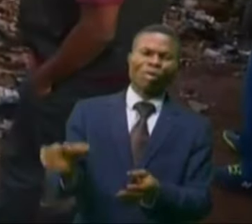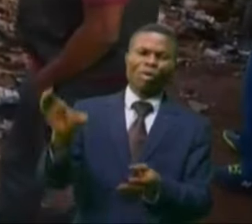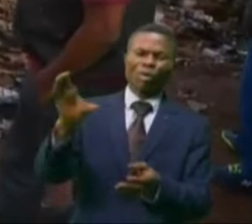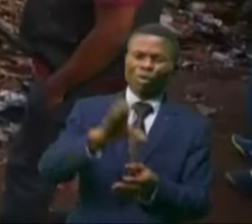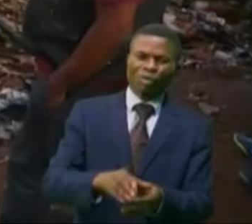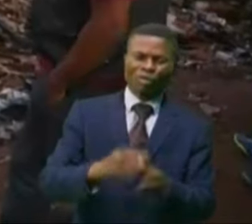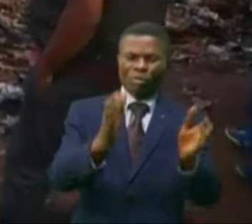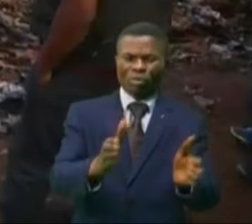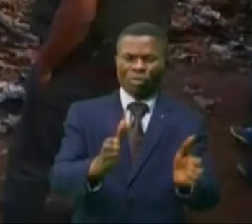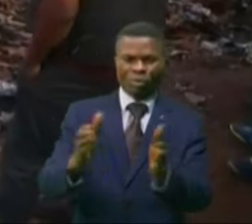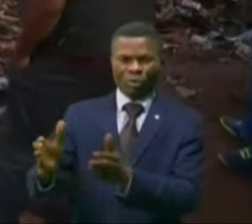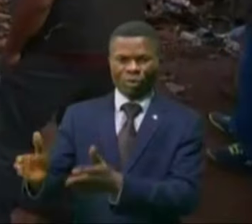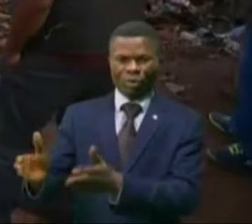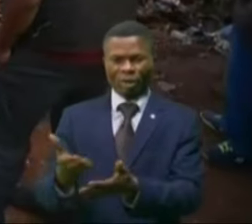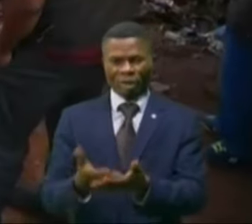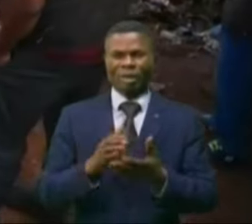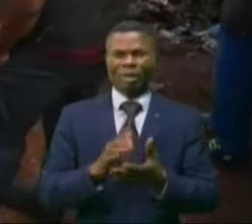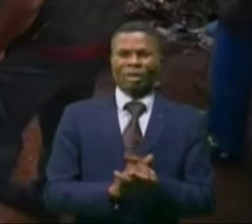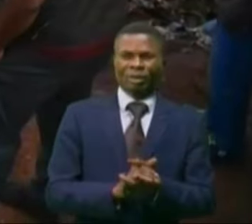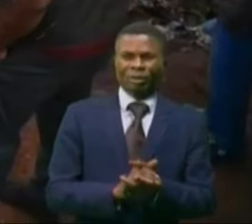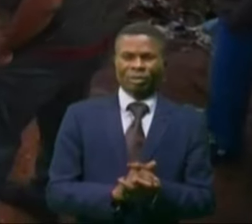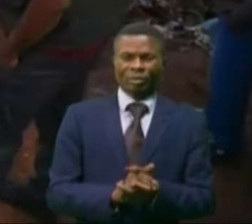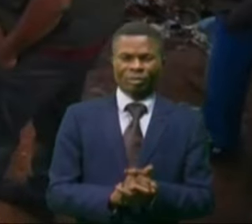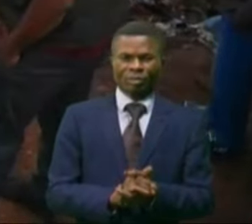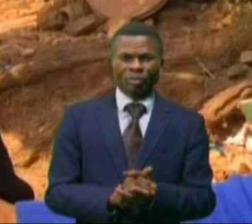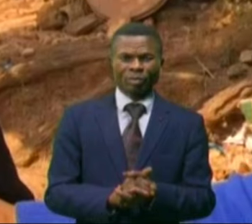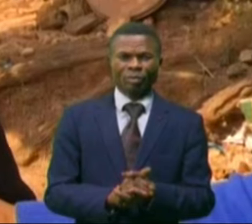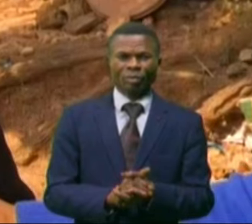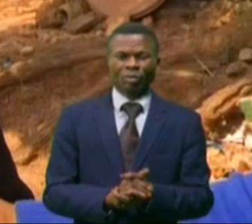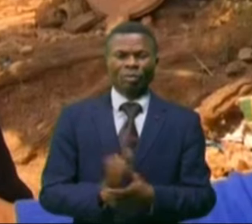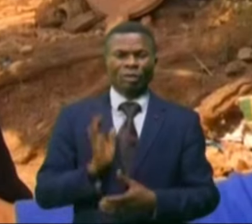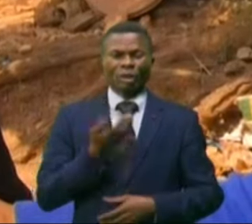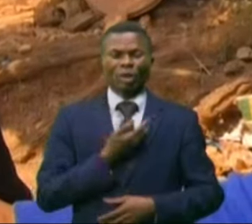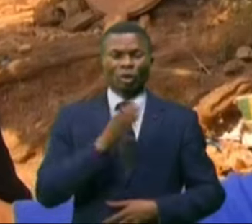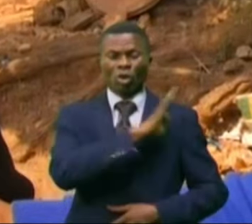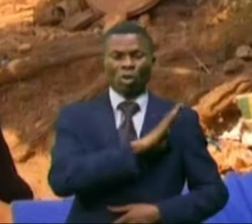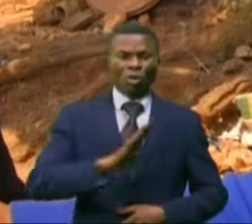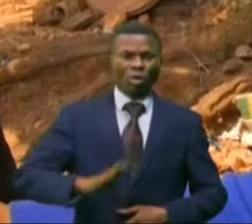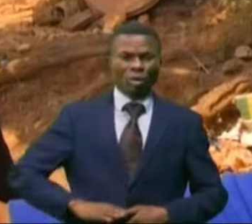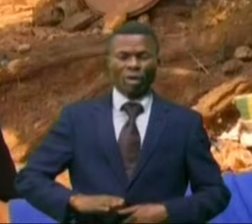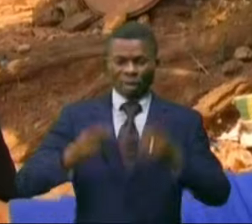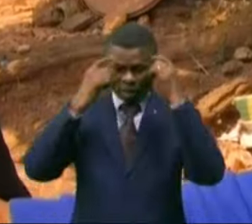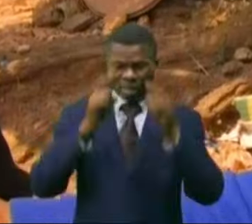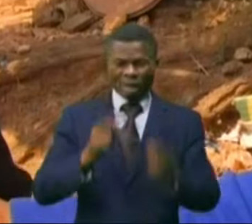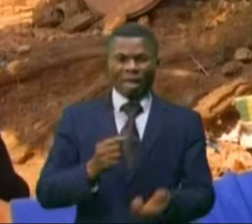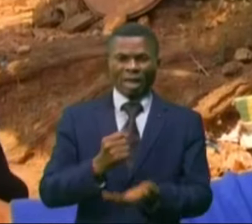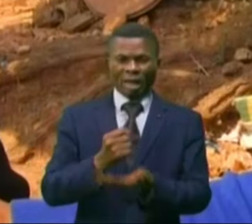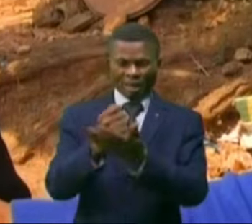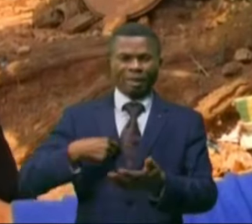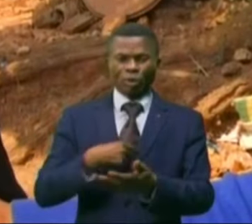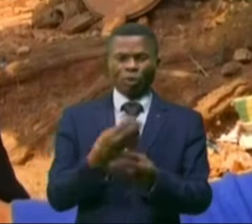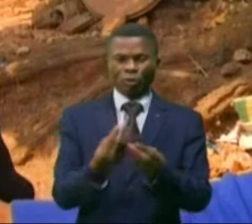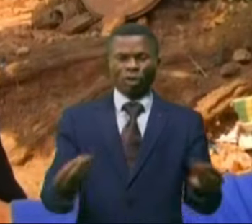Nous remercions infiniment Maman Mangueji, notre bourgmestre, qui a décidé de nous faire réparer ses collecteurs.